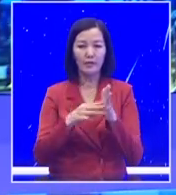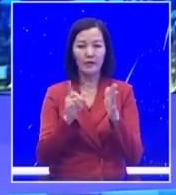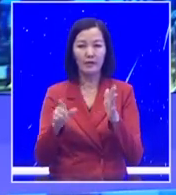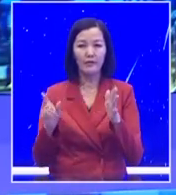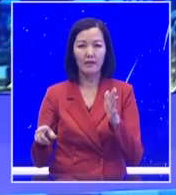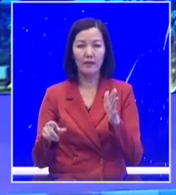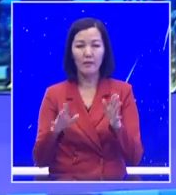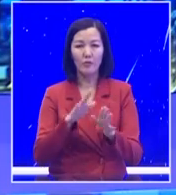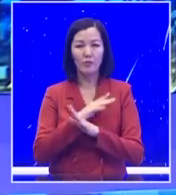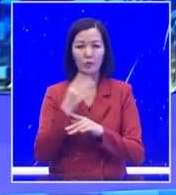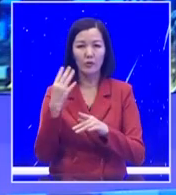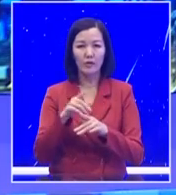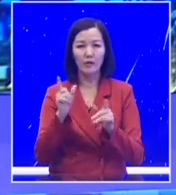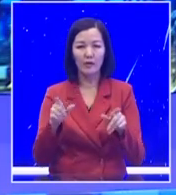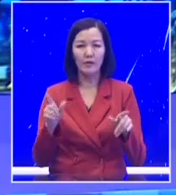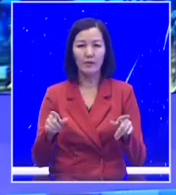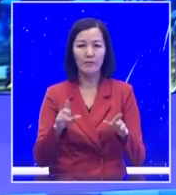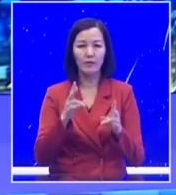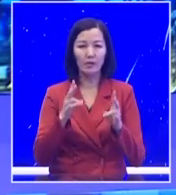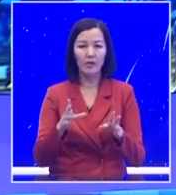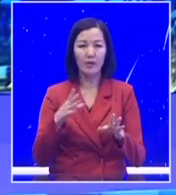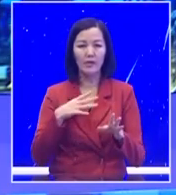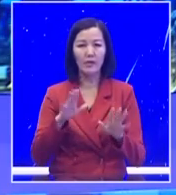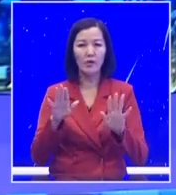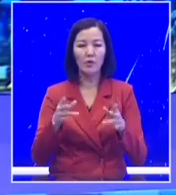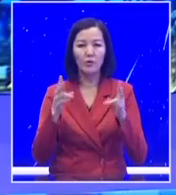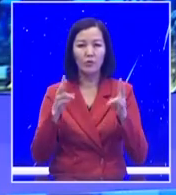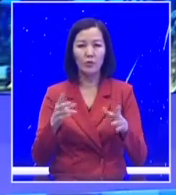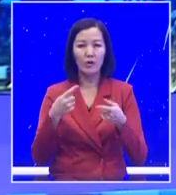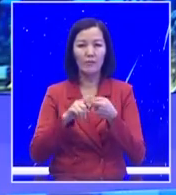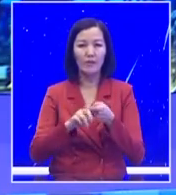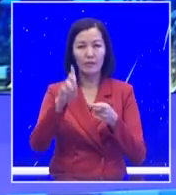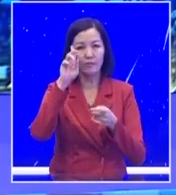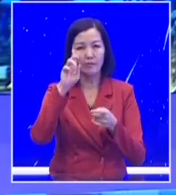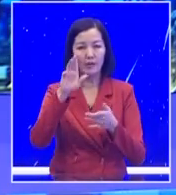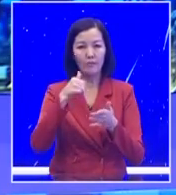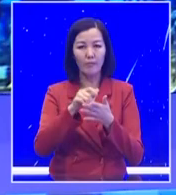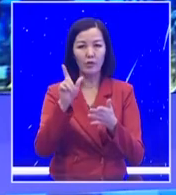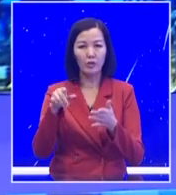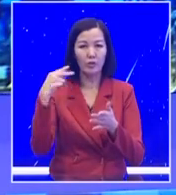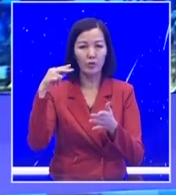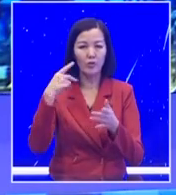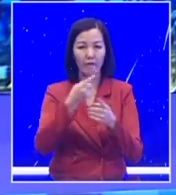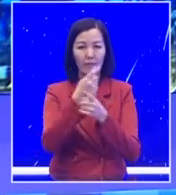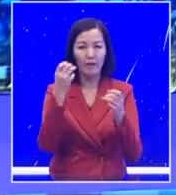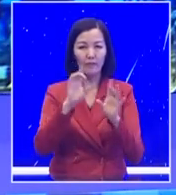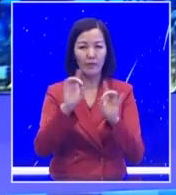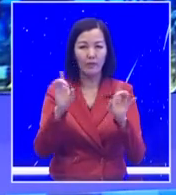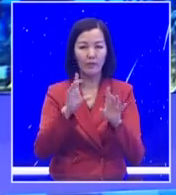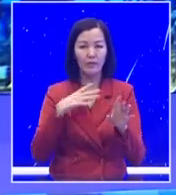көз жұмып, 40-тан аса тұрғын жарақат алған. Оқыс оқиғаға байланысты мемлекет басшысы Қасым Жомарт Тоқаев мәлімдеме жасады.